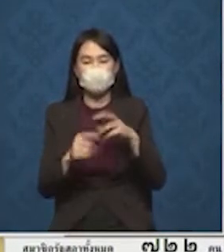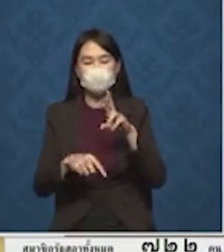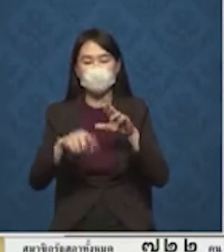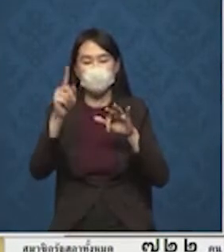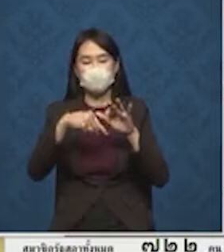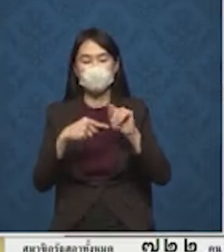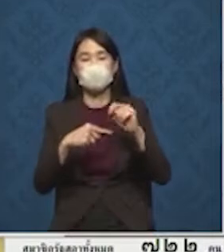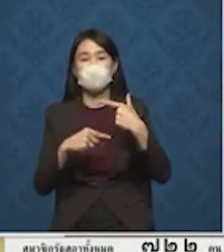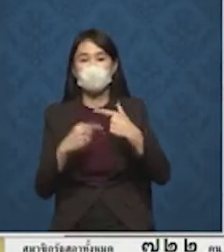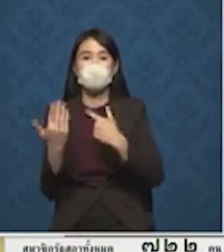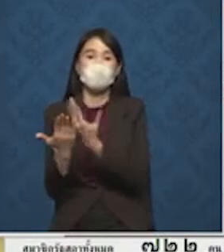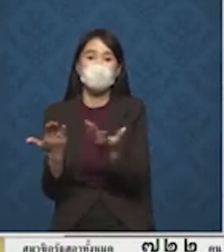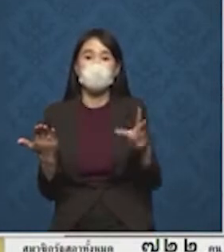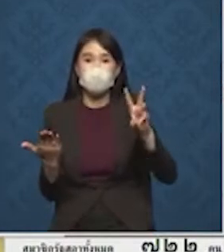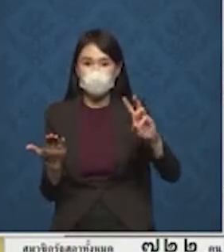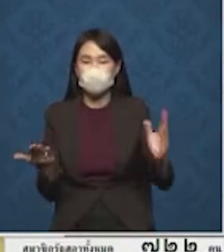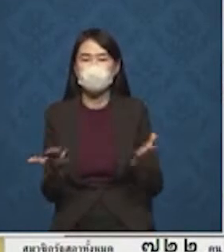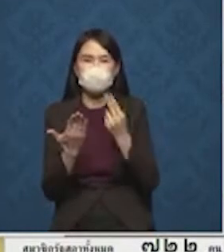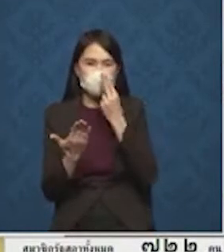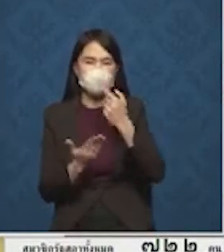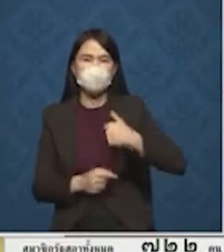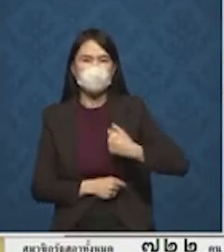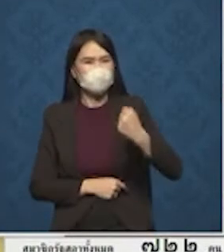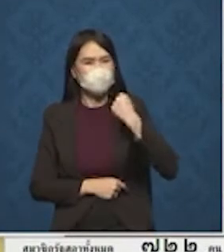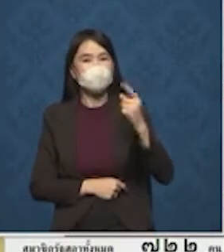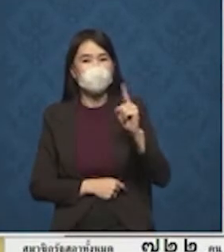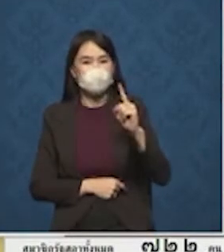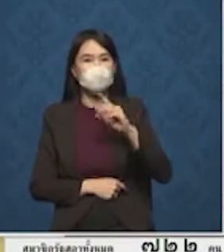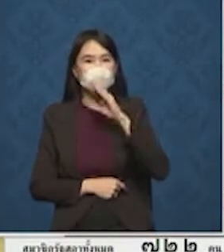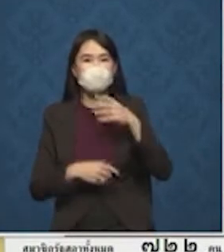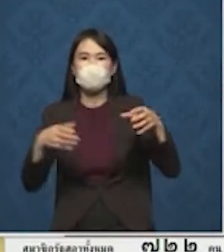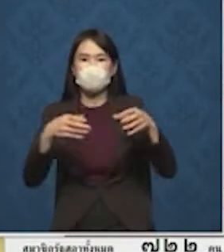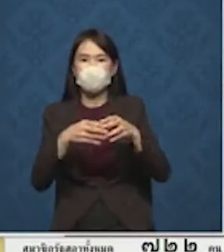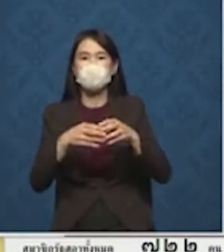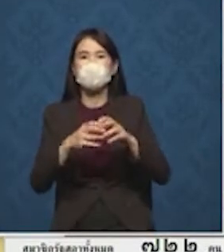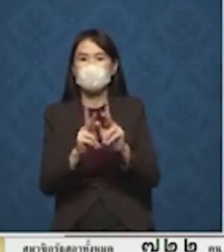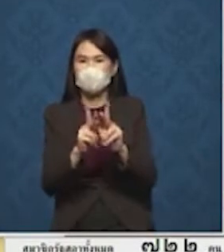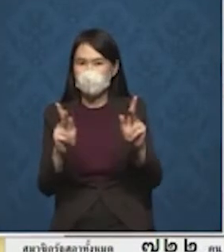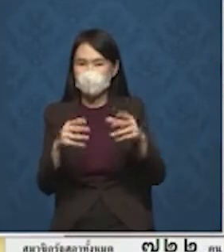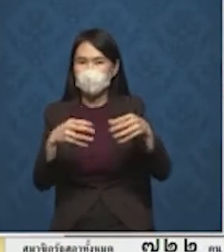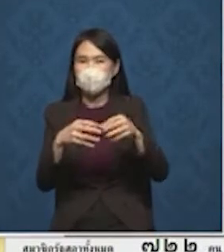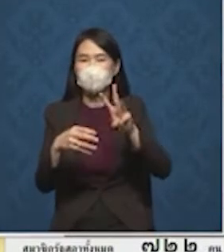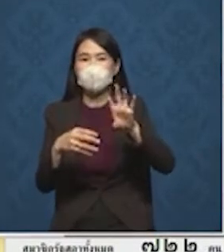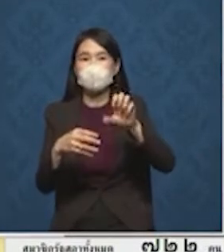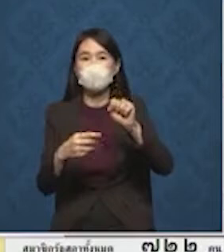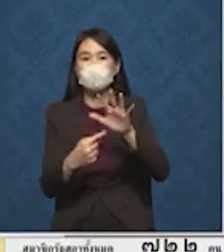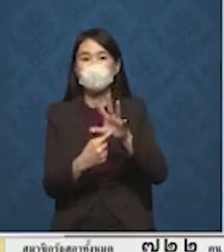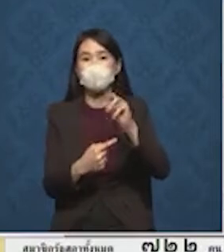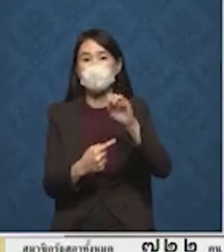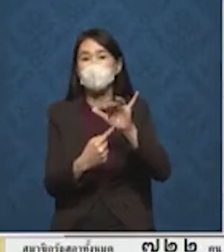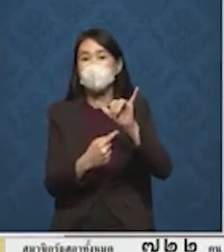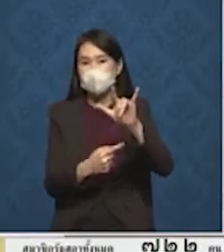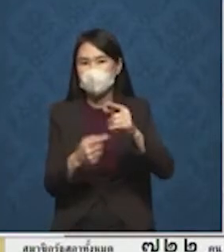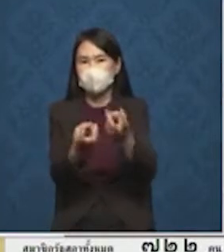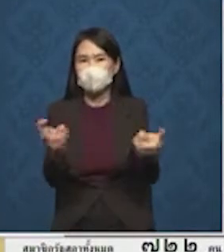ษ์เข้าไปผมเชื่อมนในสติปัญาของผู้เป็นกำมาที่การวิสามันแล้วผมกเชื่อมั่น